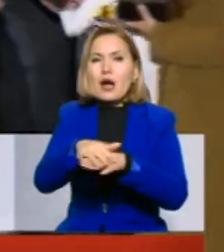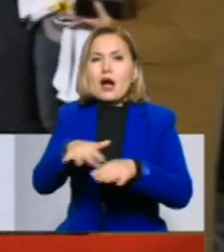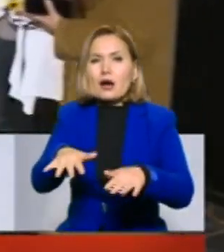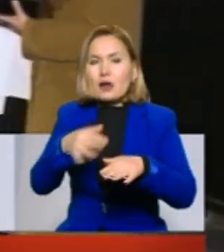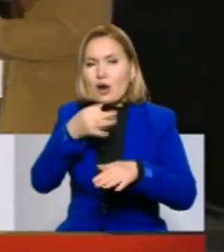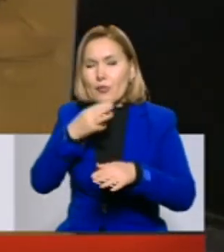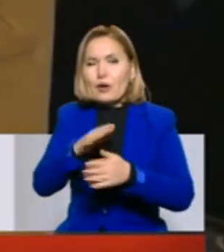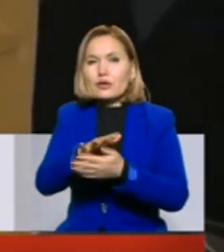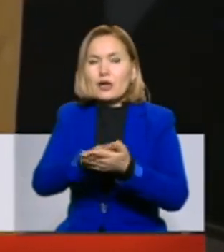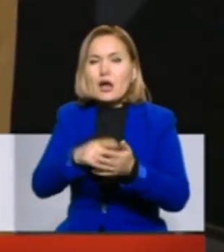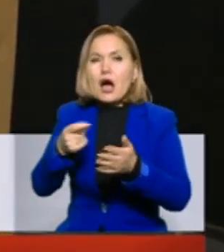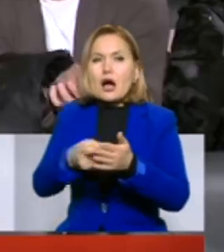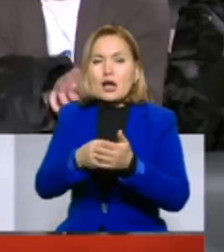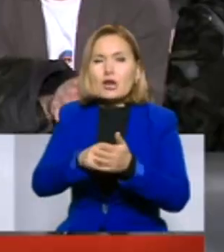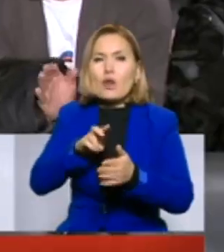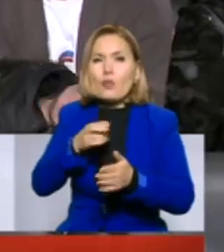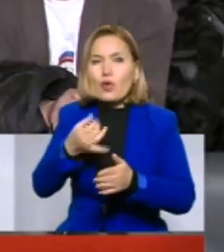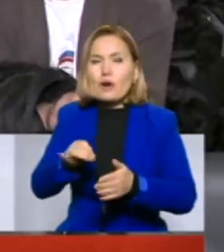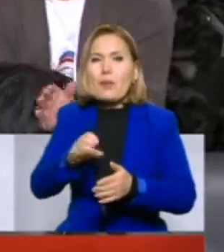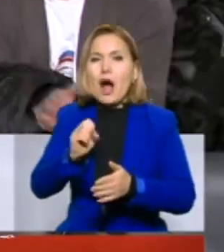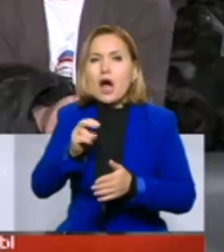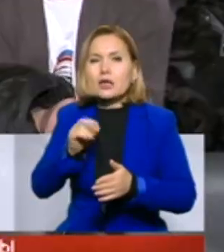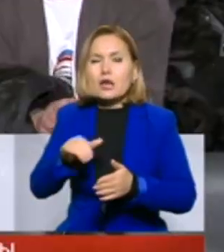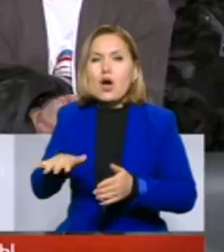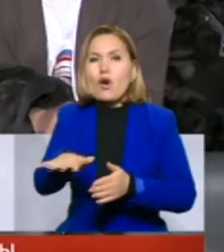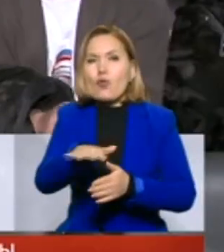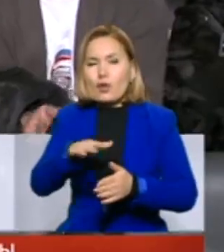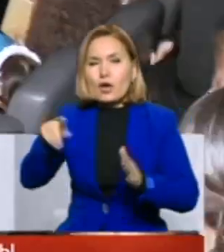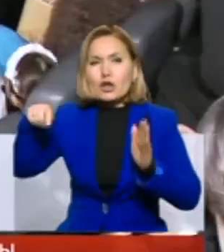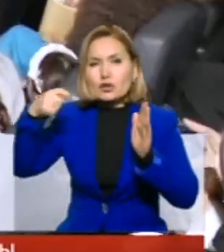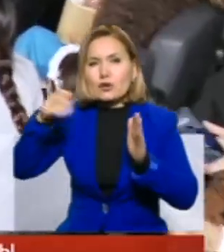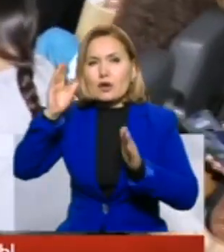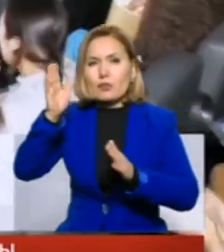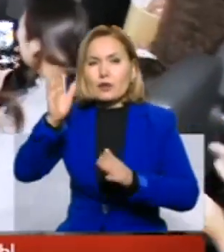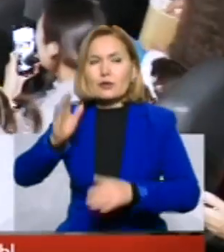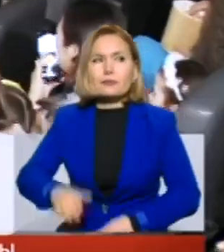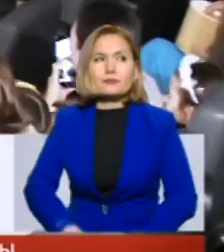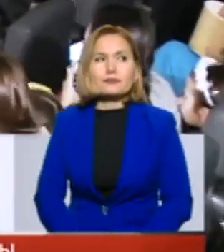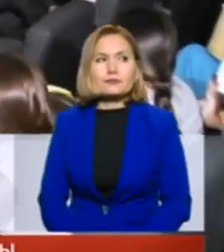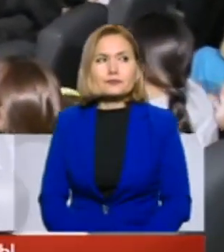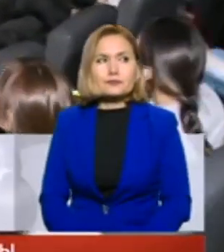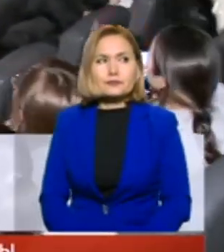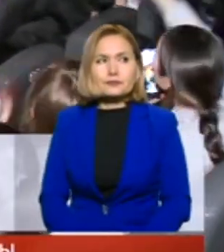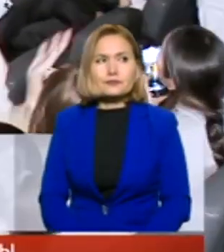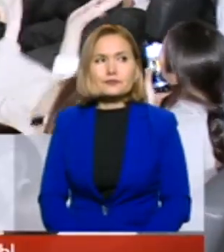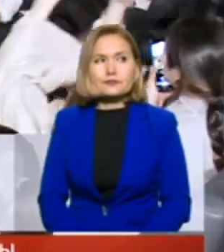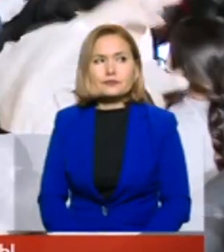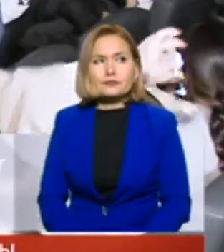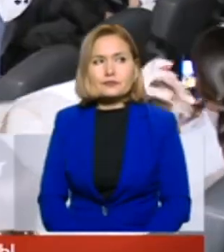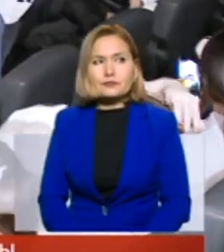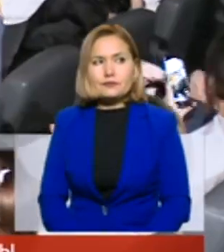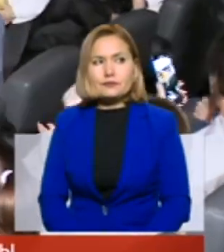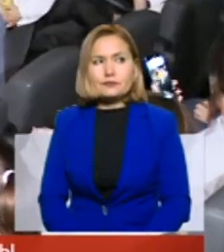кинокартинаның жалғасы Қарағанды, Бурабай, Ақтау өңірлерінде түсірілмек. Нұрсұлтан Тілектес, Еркінжан Керімжан, Ұлттық арна.